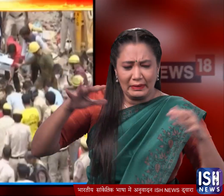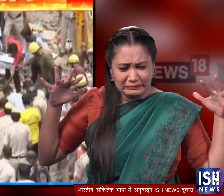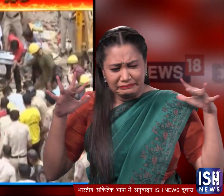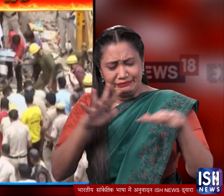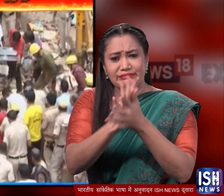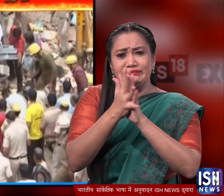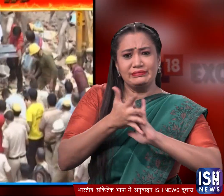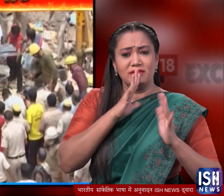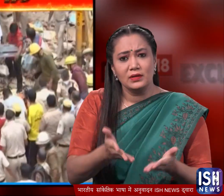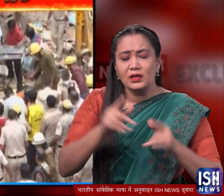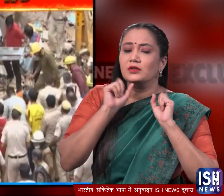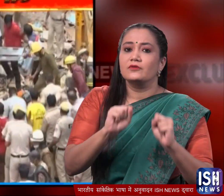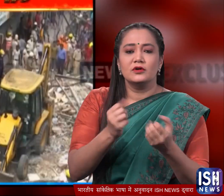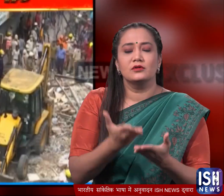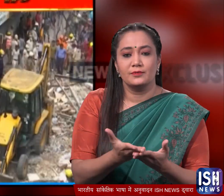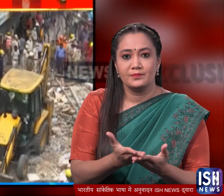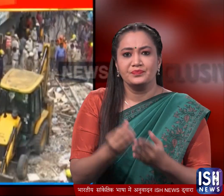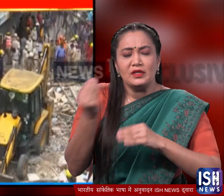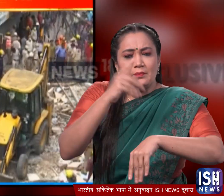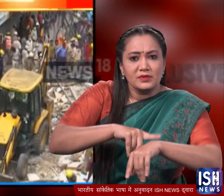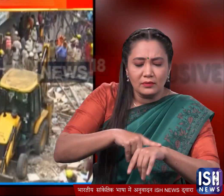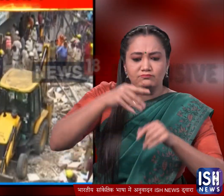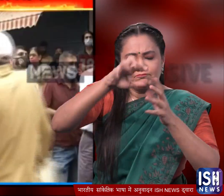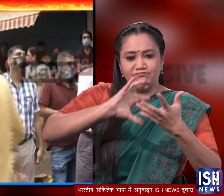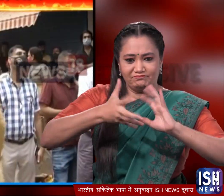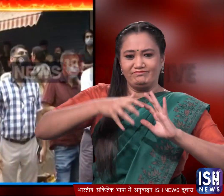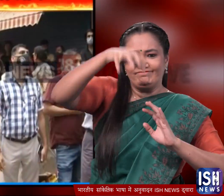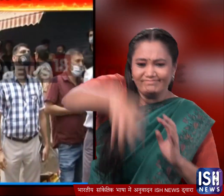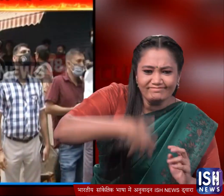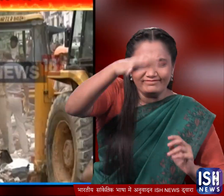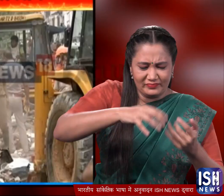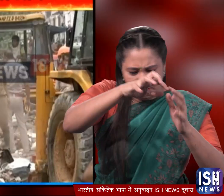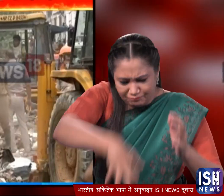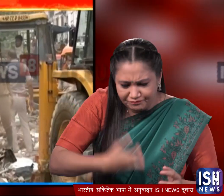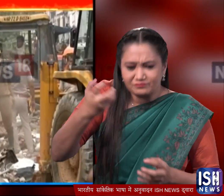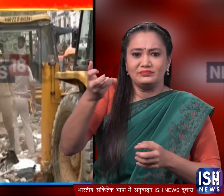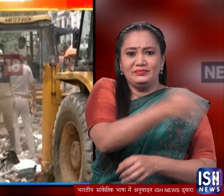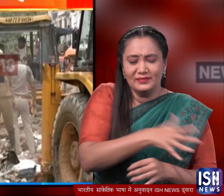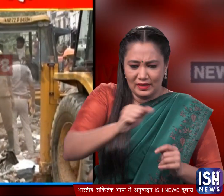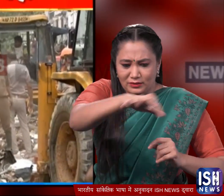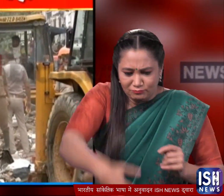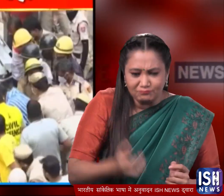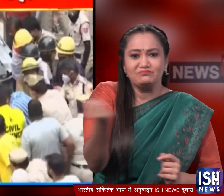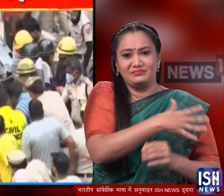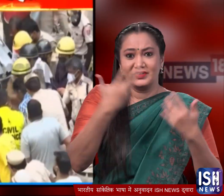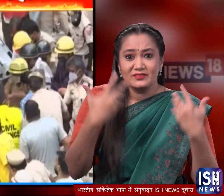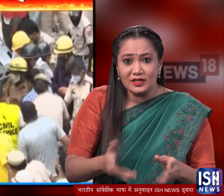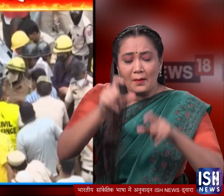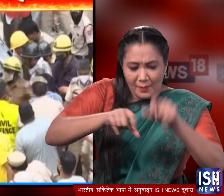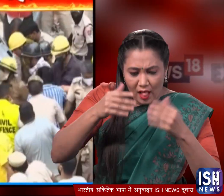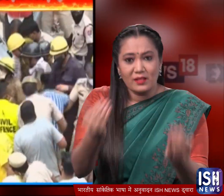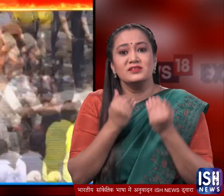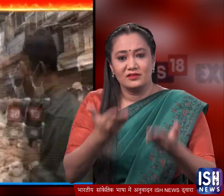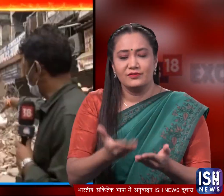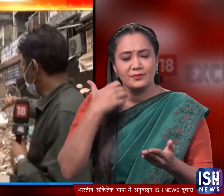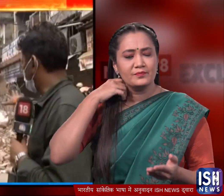की वजह से राहत के काम में दिक्कत पेश आई। कुछ ही देर में वहां खुदाई करने वाली कुछ मशीनें बुलाई गईं ताकि मलबे को जल्द से जल्द हटाकर उसमें दबे लोगों को